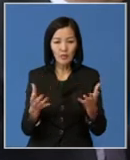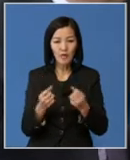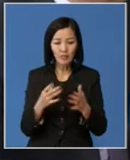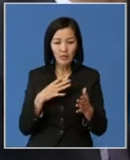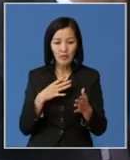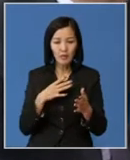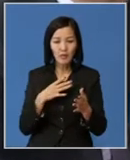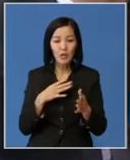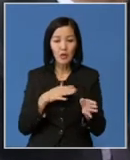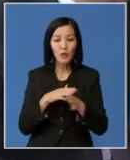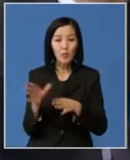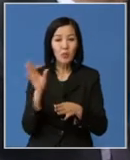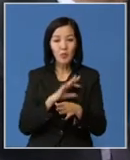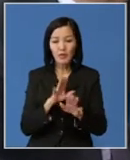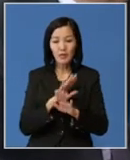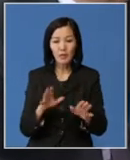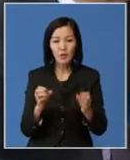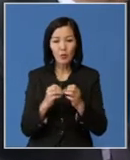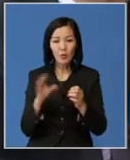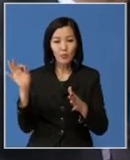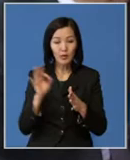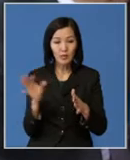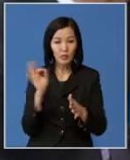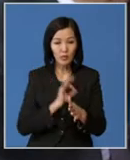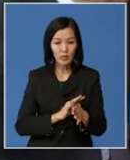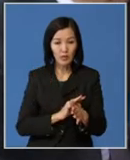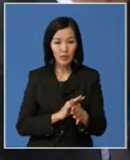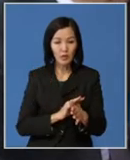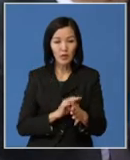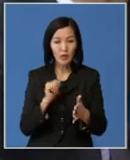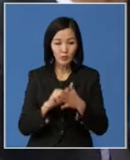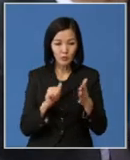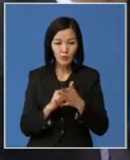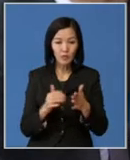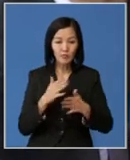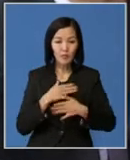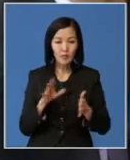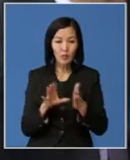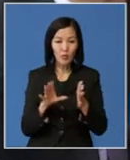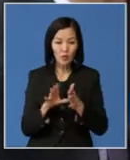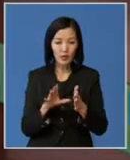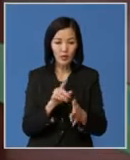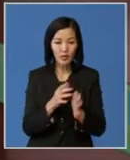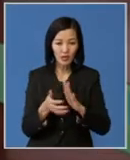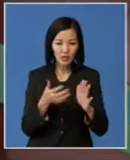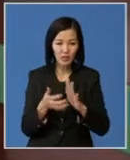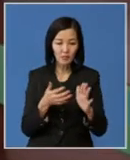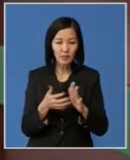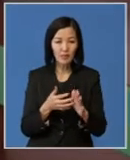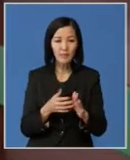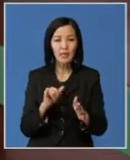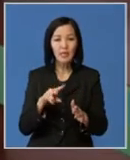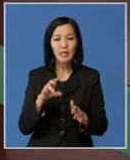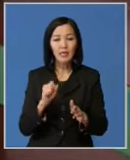бірақ соны толық пайдаланбайды. 10% қолданып отыр. Соның салдарынан біздерге қуат көзі жетіспейді. Алда әл